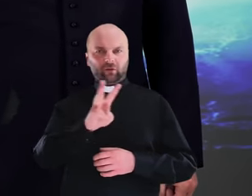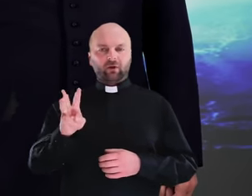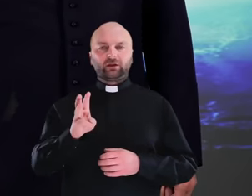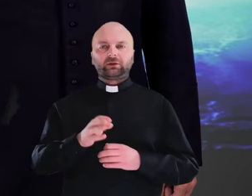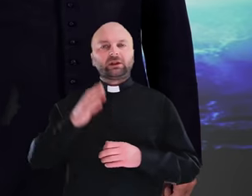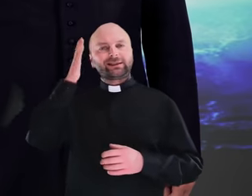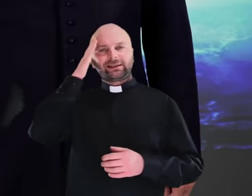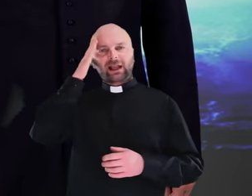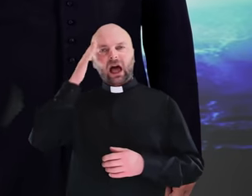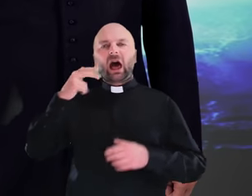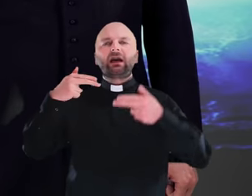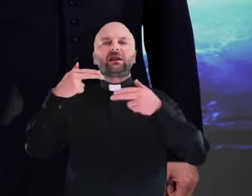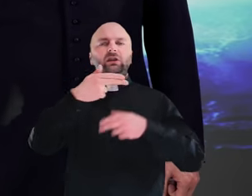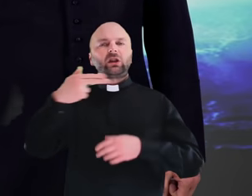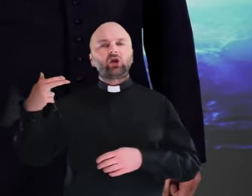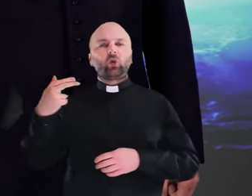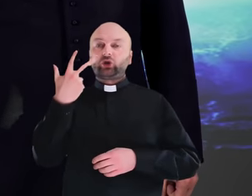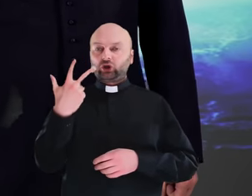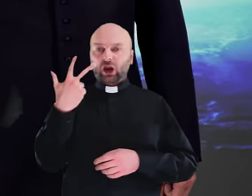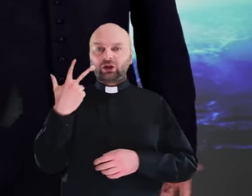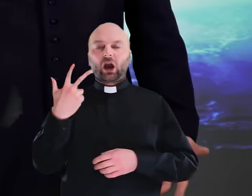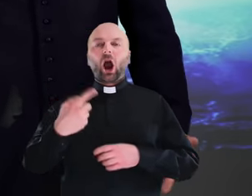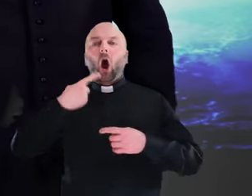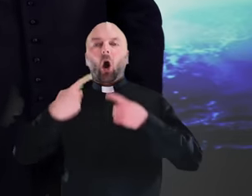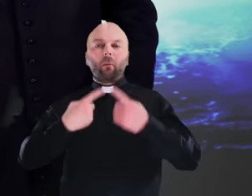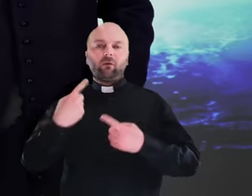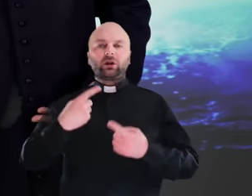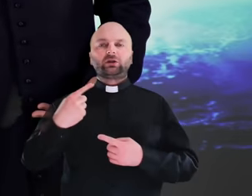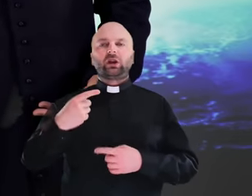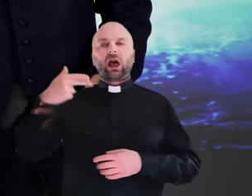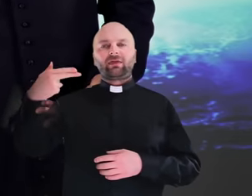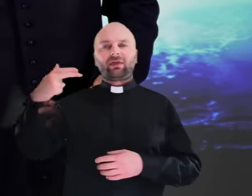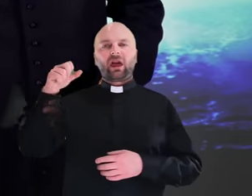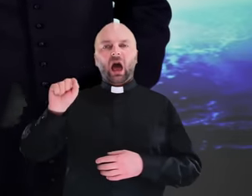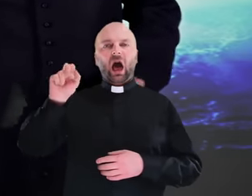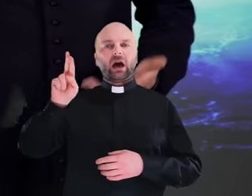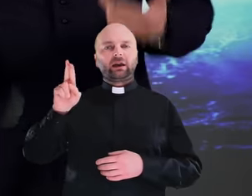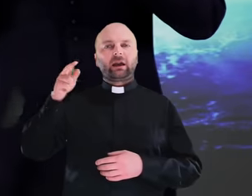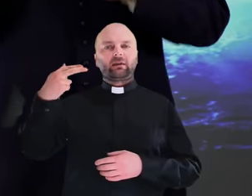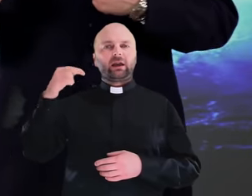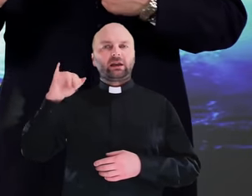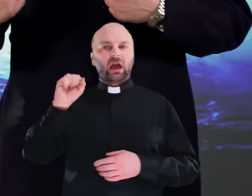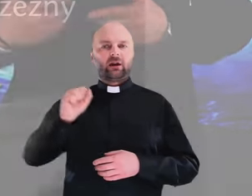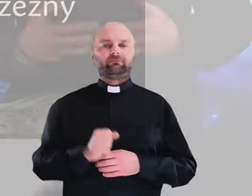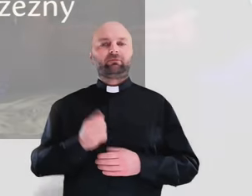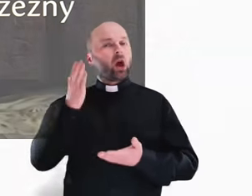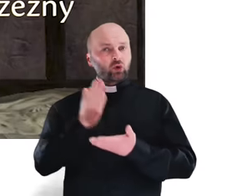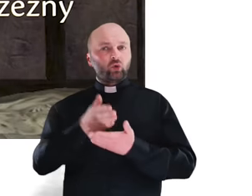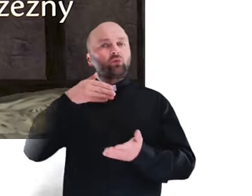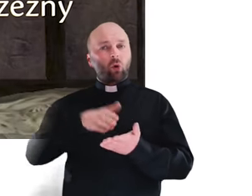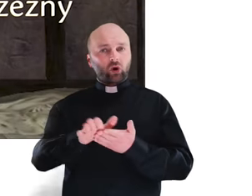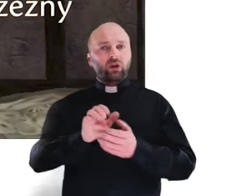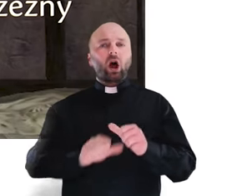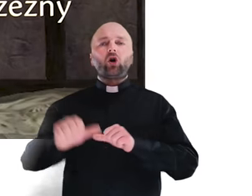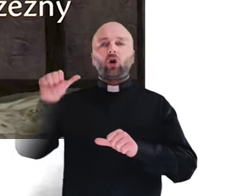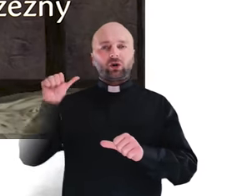się kojarzy z trzecią częścią opowieści z Narni. Do tej szczególnej historii zaglądnęliśmy już rok temu. W historii